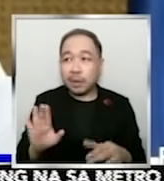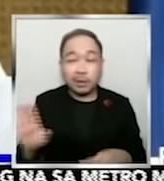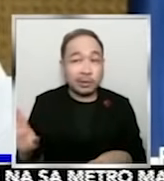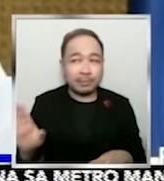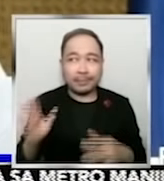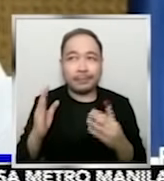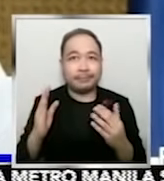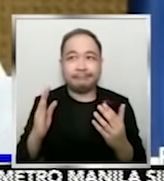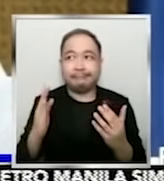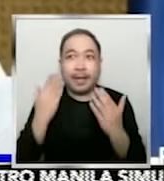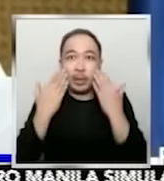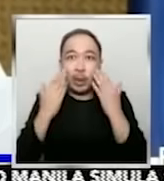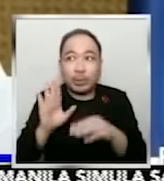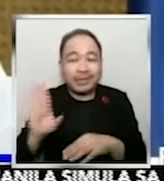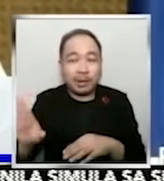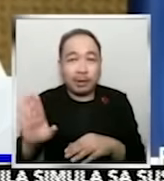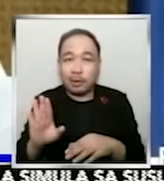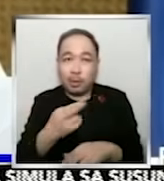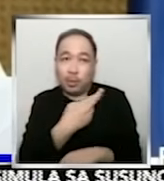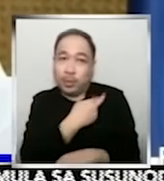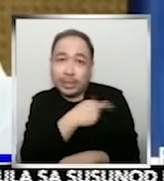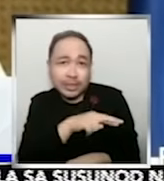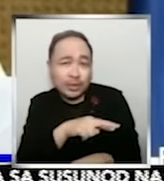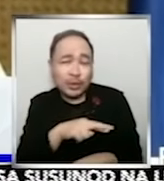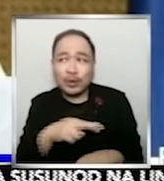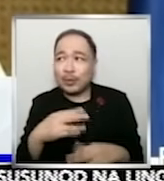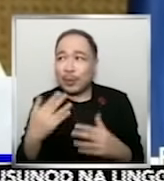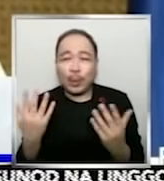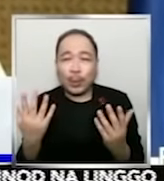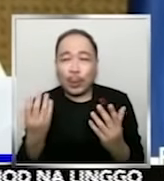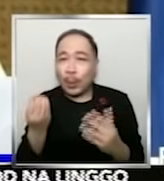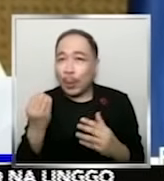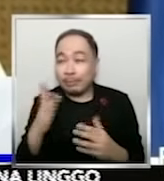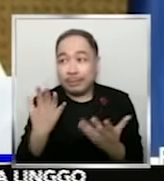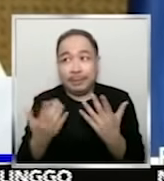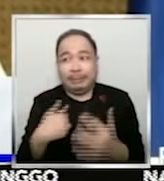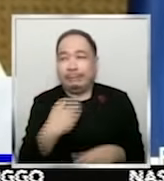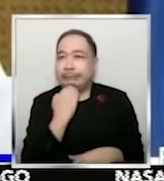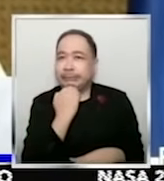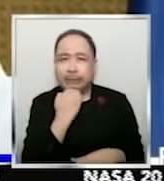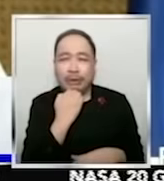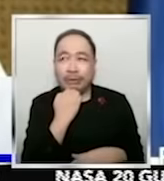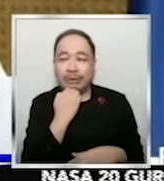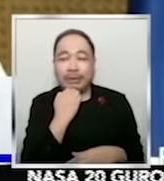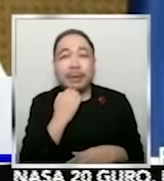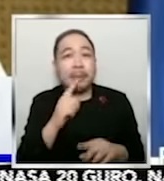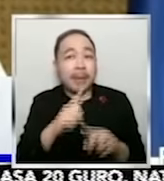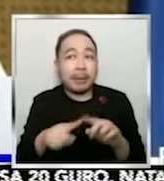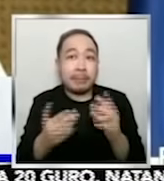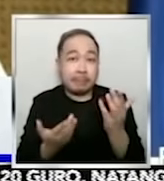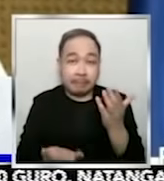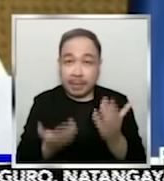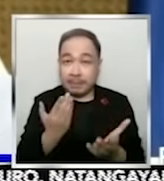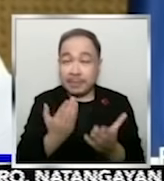is it religion or I might be mistaken, but it could be that for